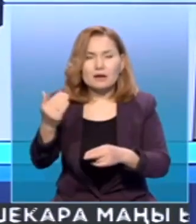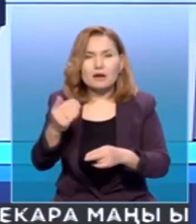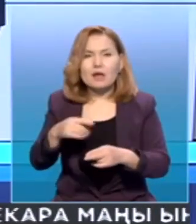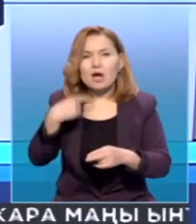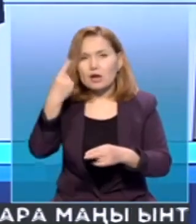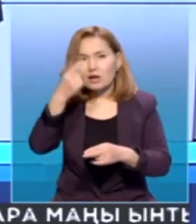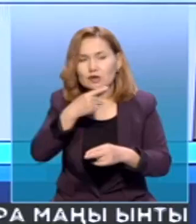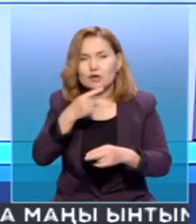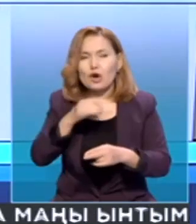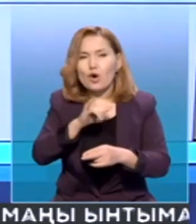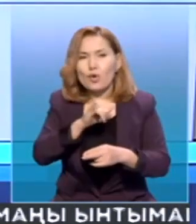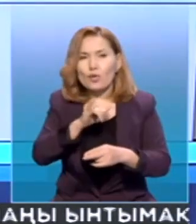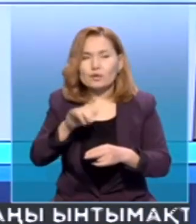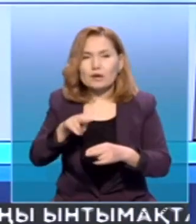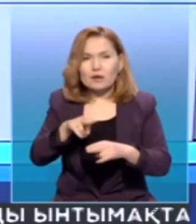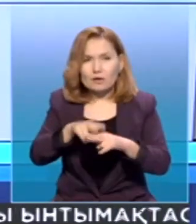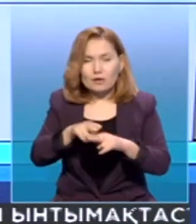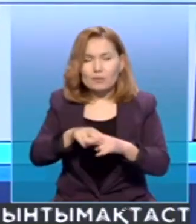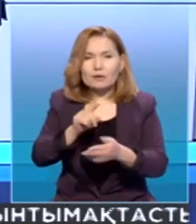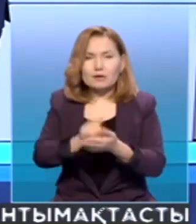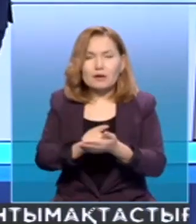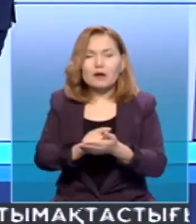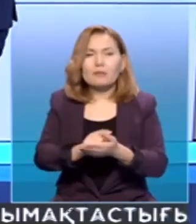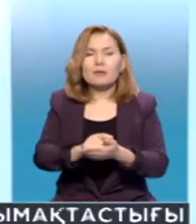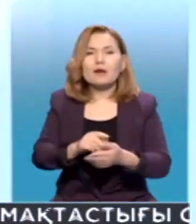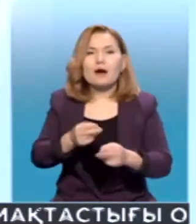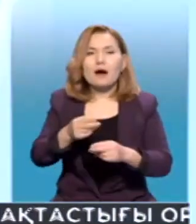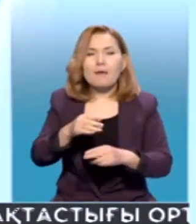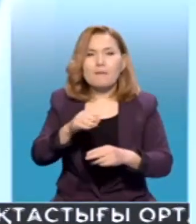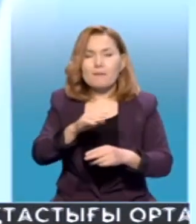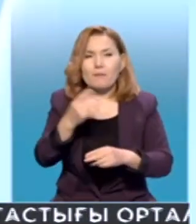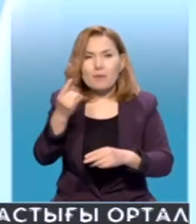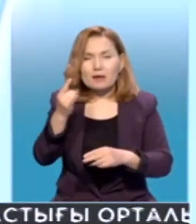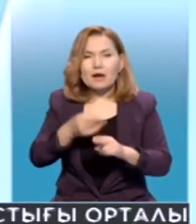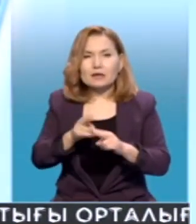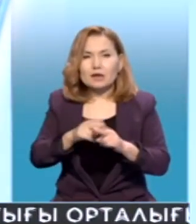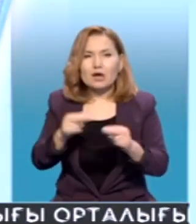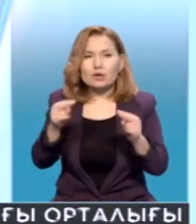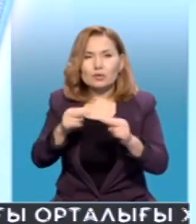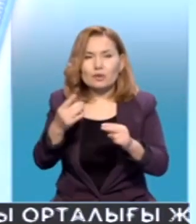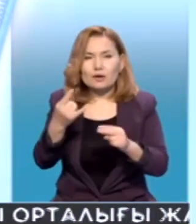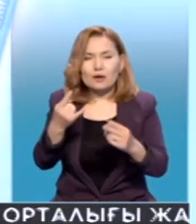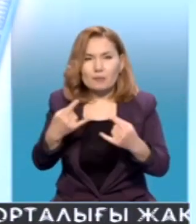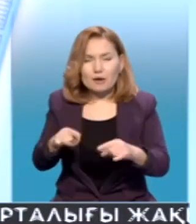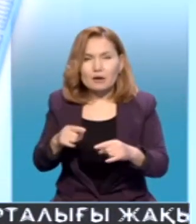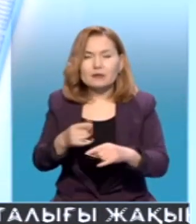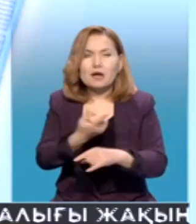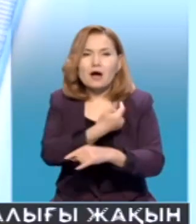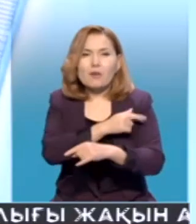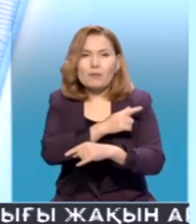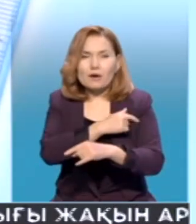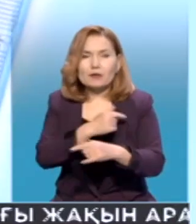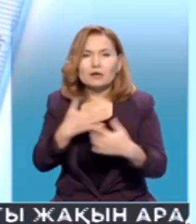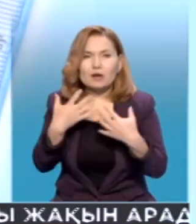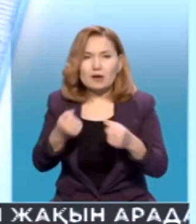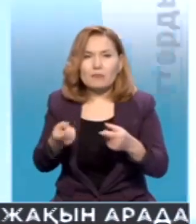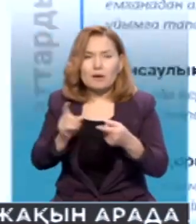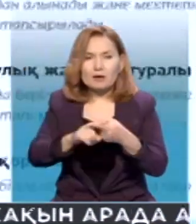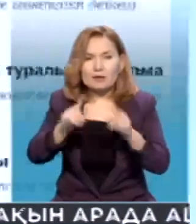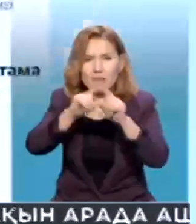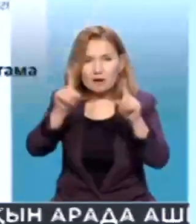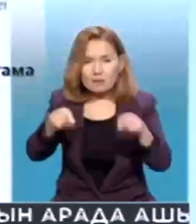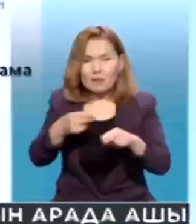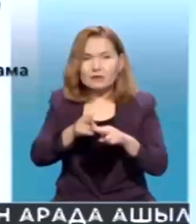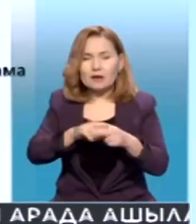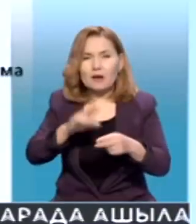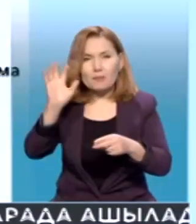жеке куәлігінің түпнұсқасы, баланың туу туралы куәлігінің түпнұсқасы, денсаулық жағдайы туралы анықтама, психологиялық, медициналық,